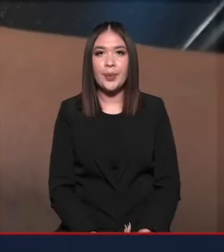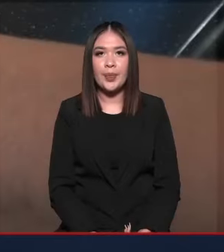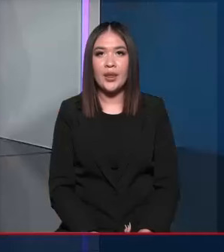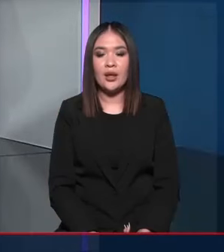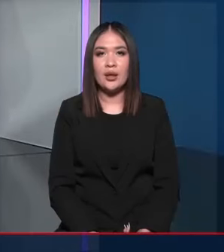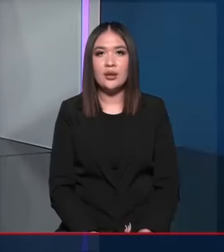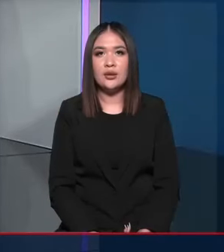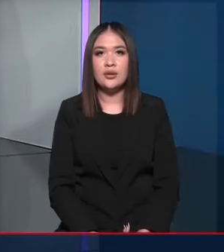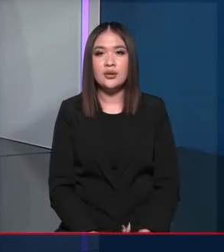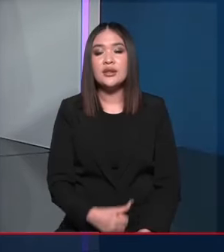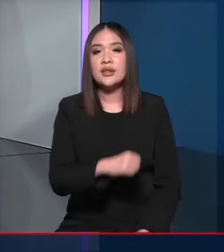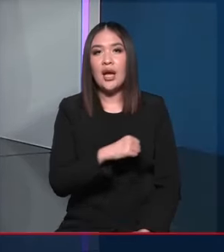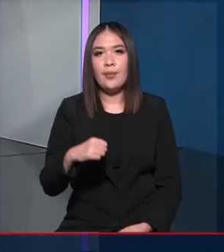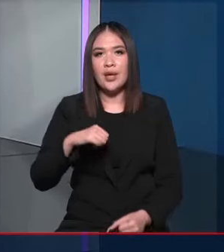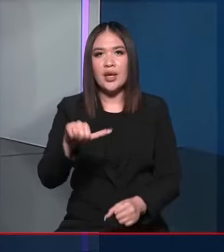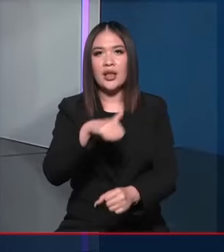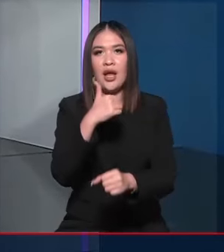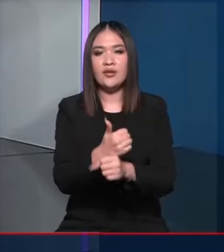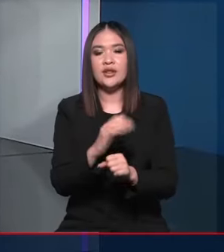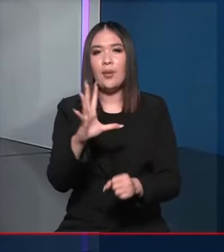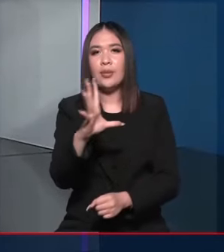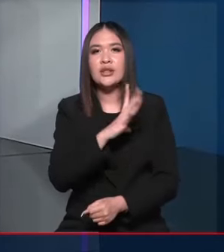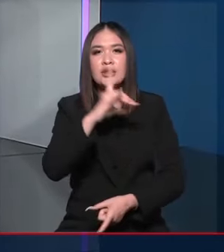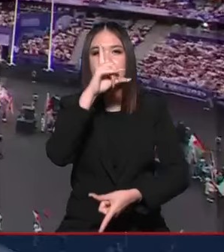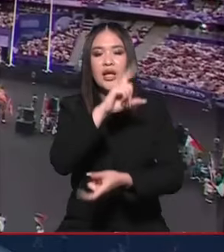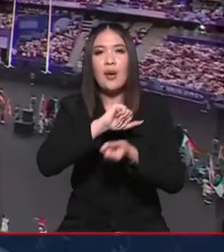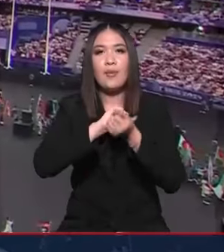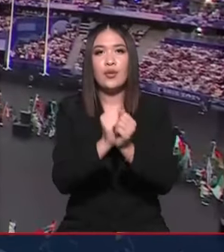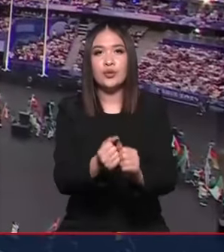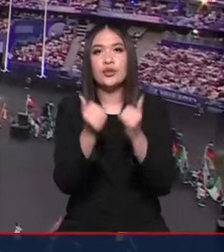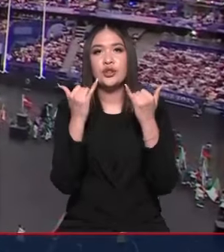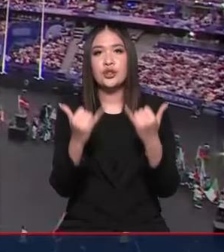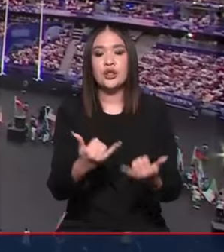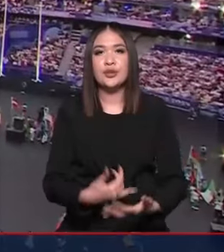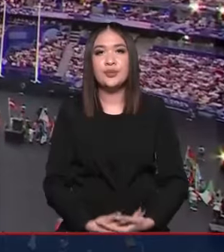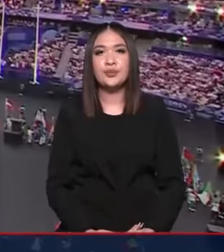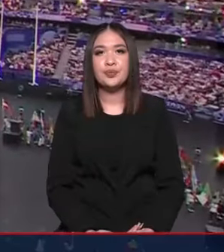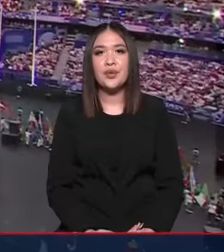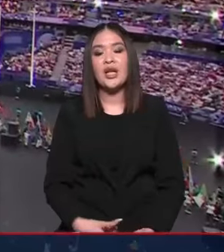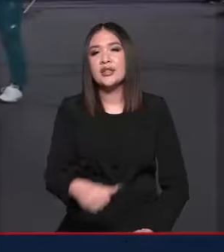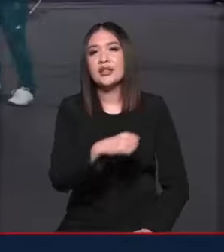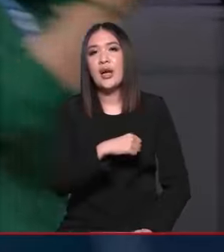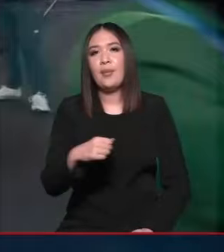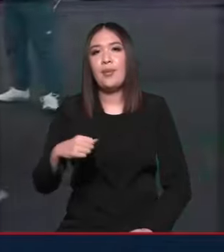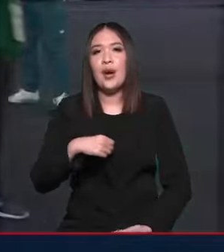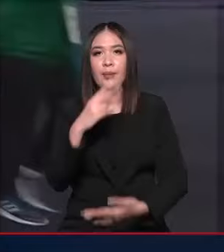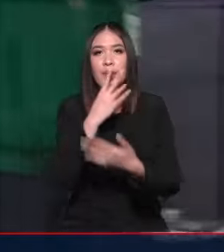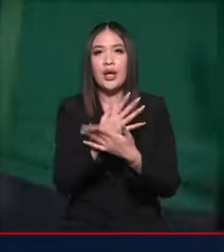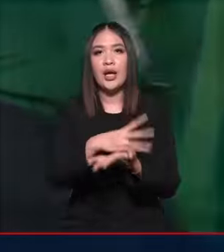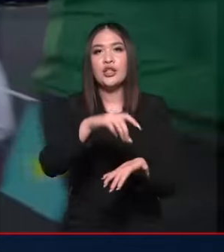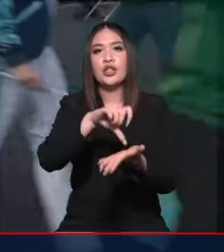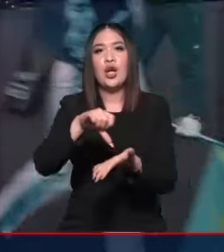итоги. Самые главные события, что запомнились сейчас, потому как мы... Сама торжественная церемония прошла